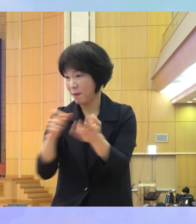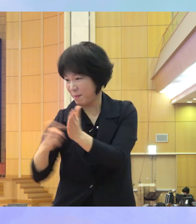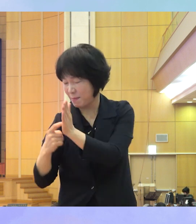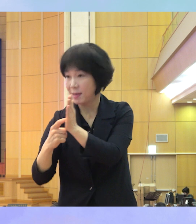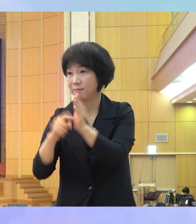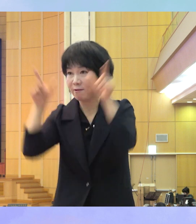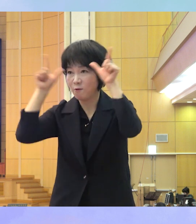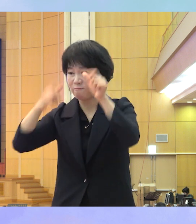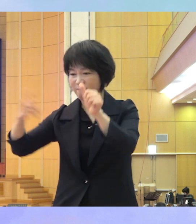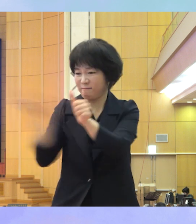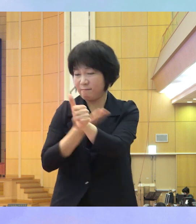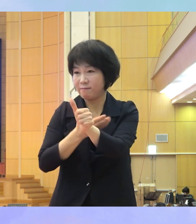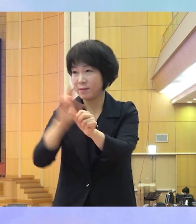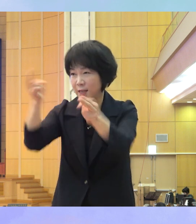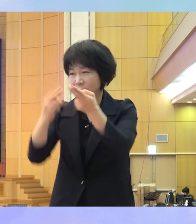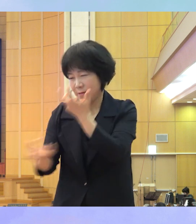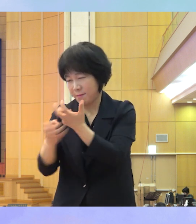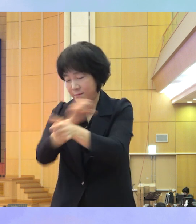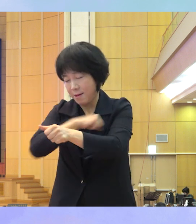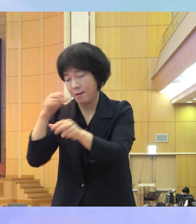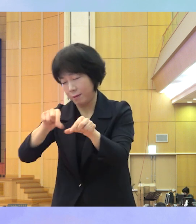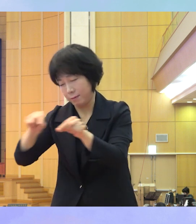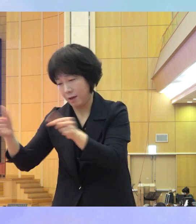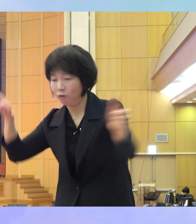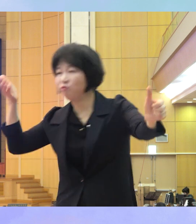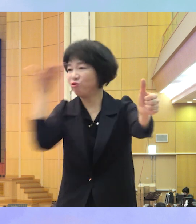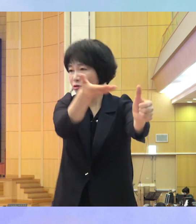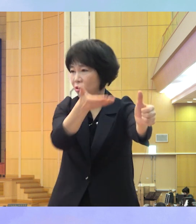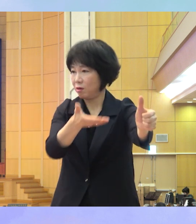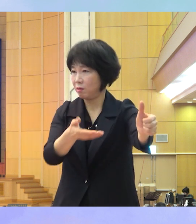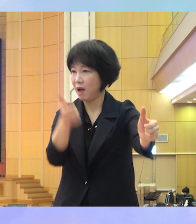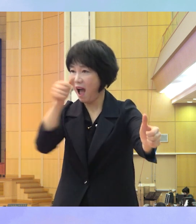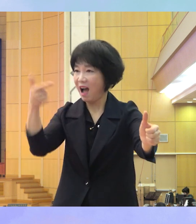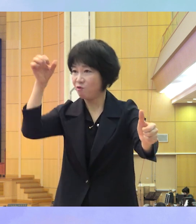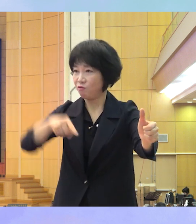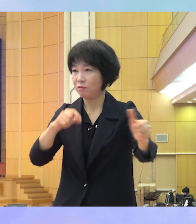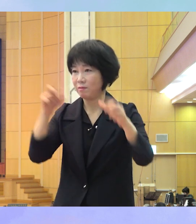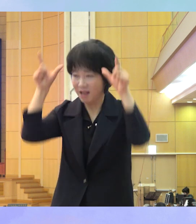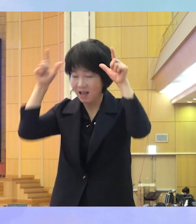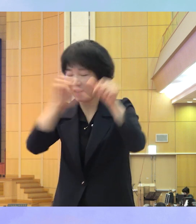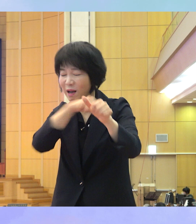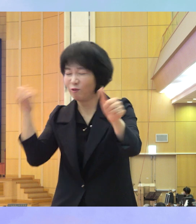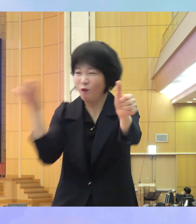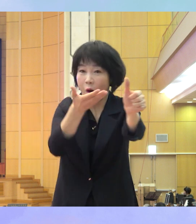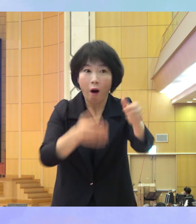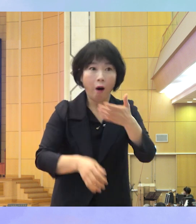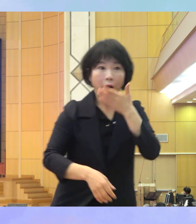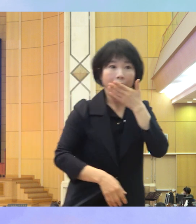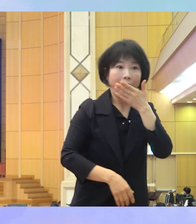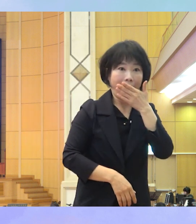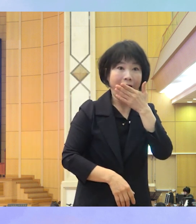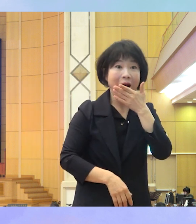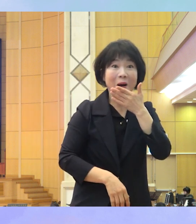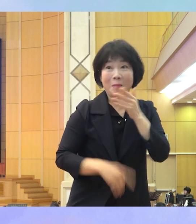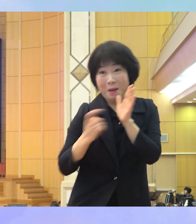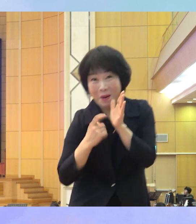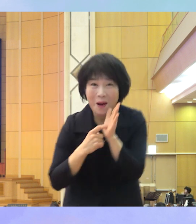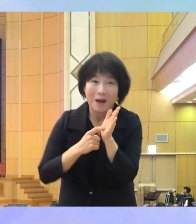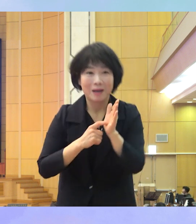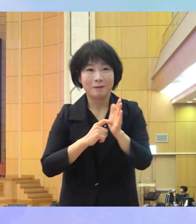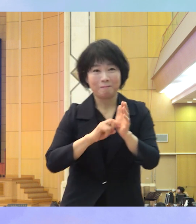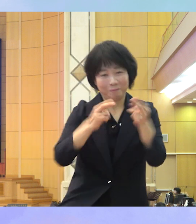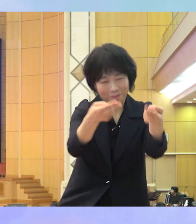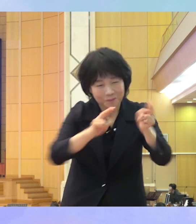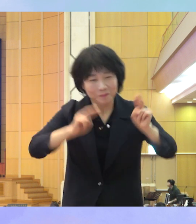잡아가지고, 예? 그 소가요, 한우래요. 그래서 맛있게 요리해가지고